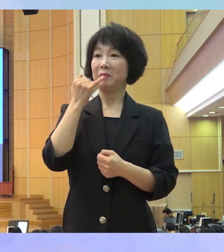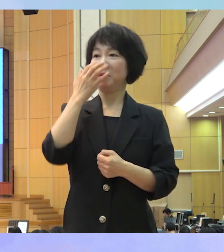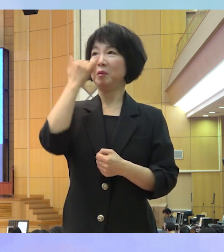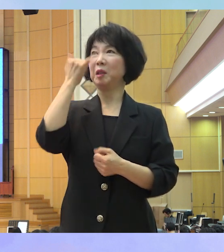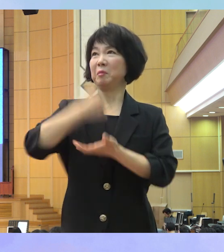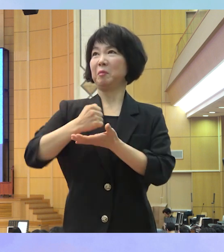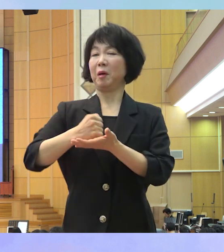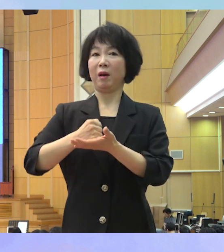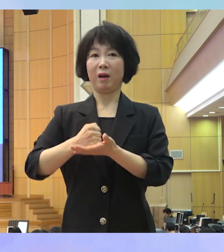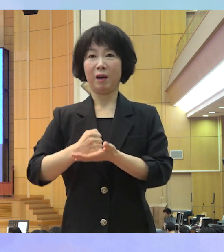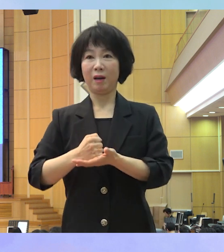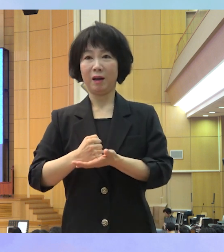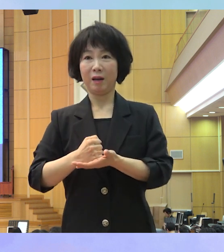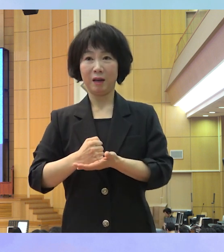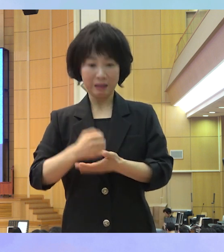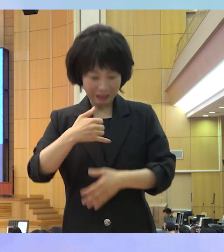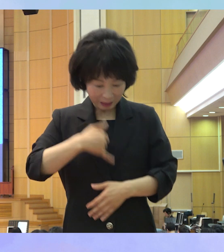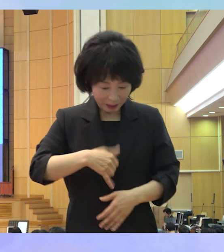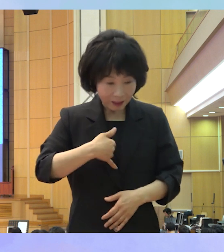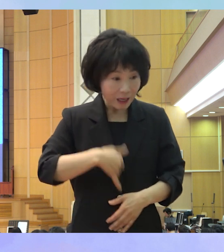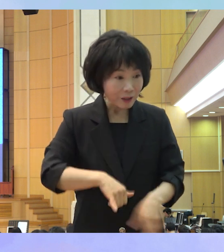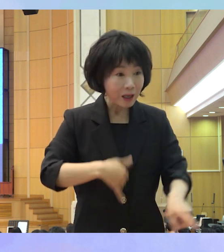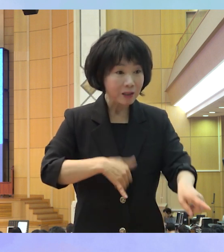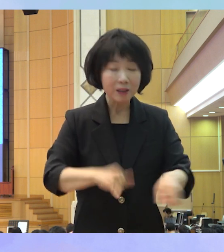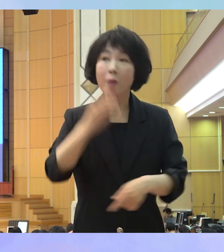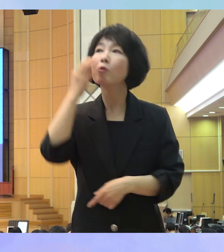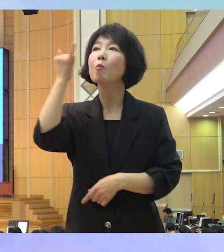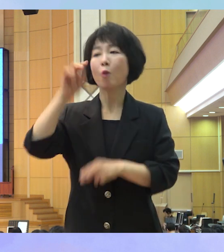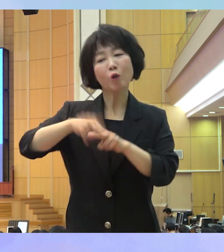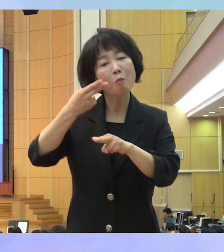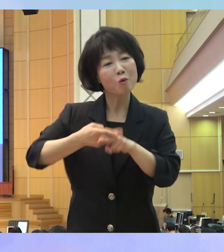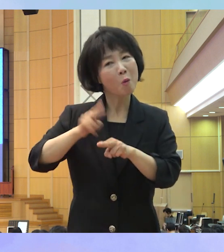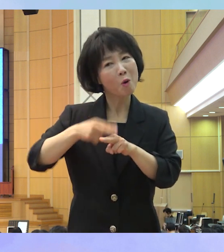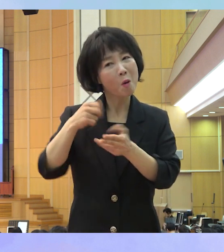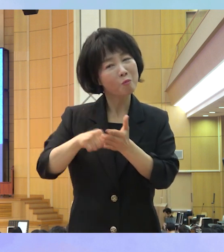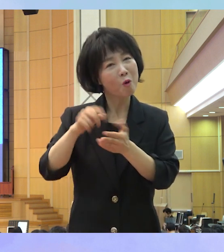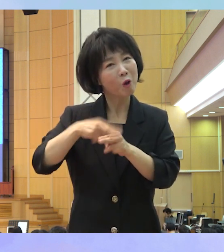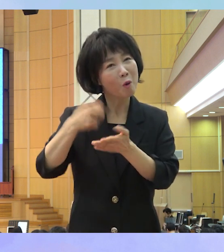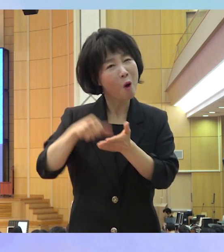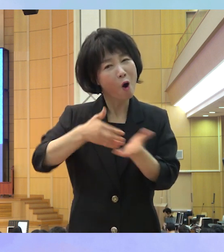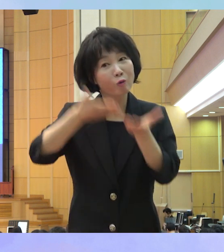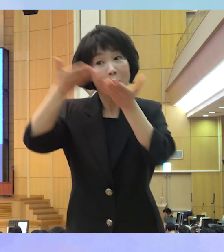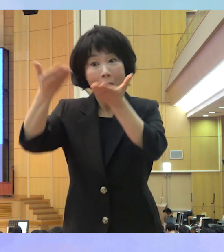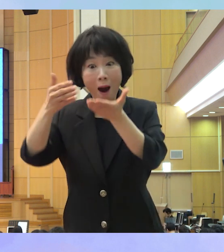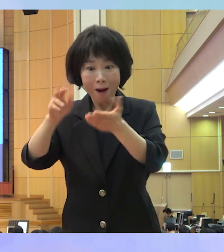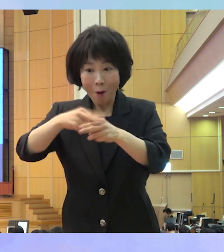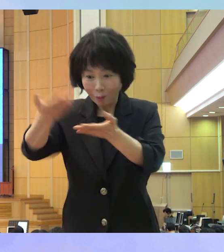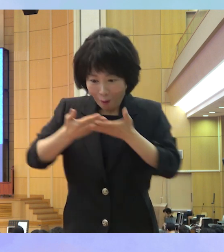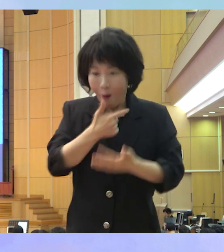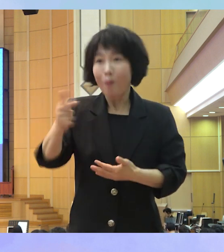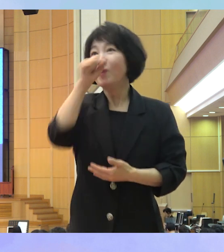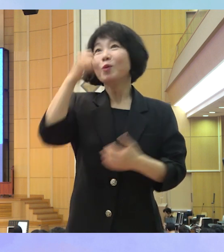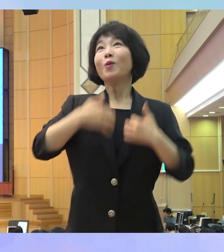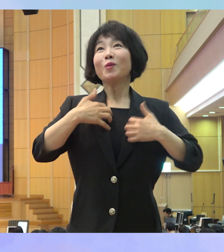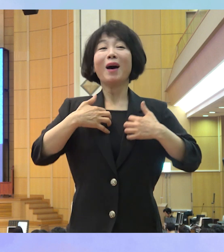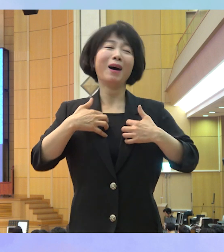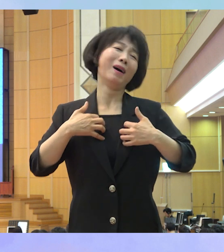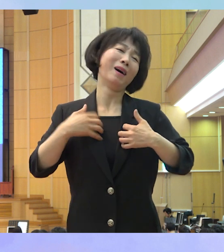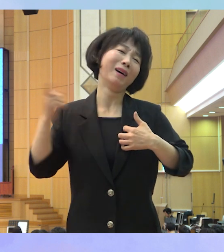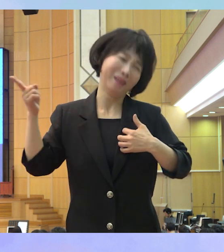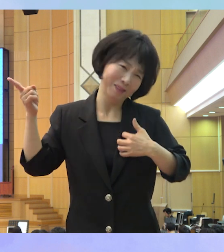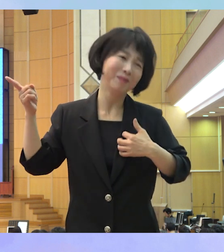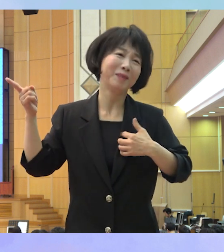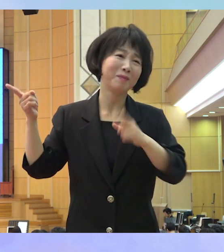좋던데요, 좋아하시던데요. 좋아하시죠. 그럼 그거 뭐 갖다 버리겠습니까, 그거. 그죠? 충청도 사람 어법